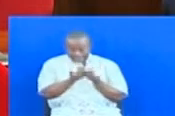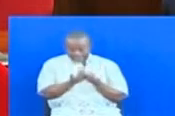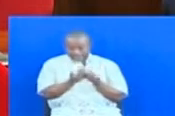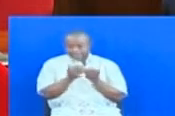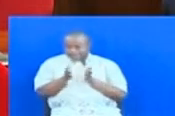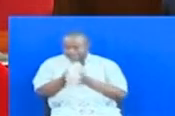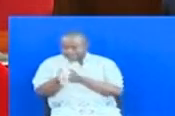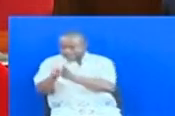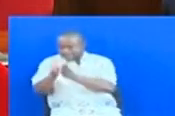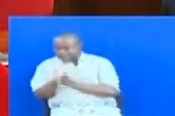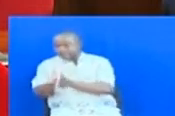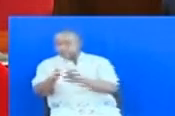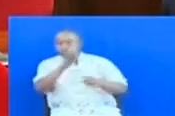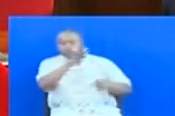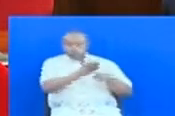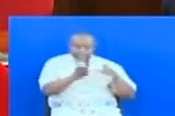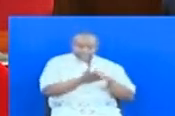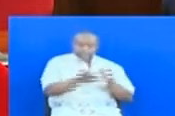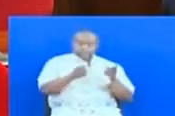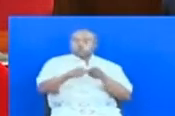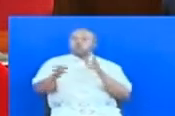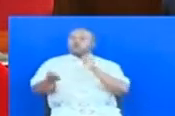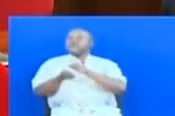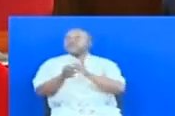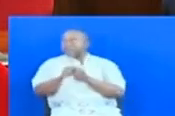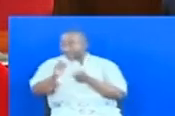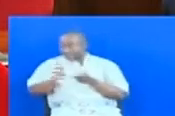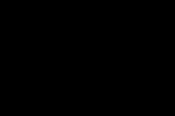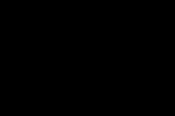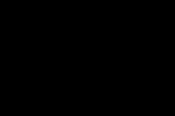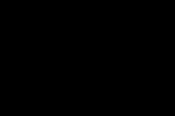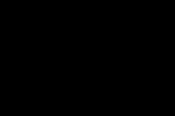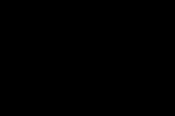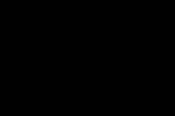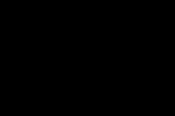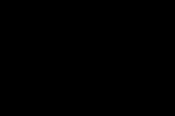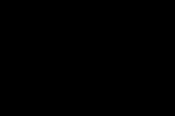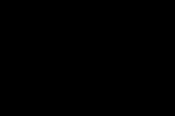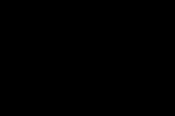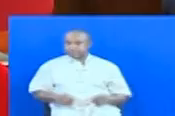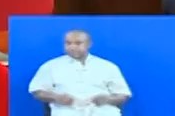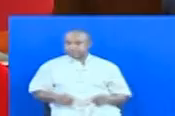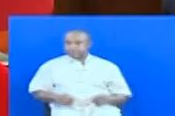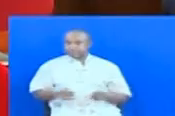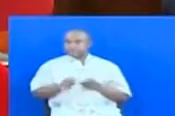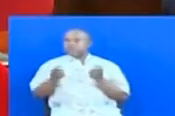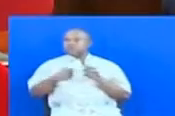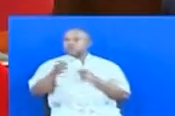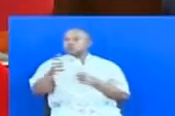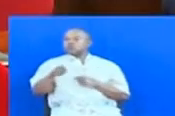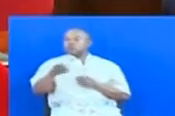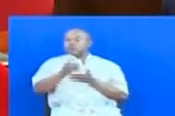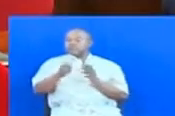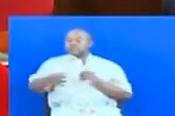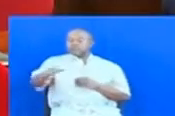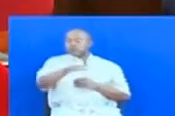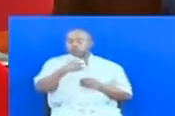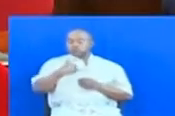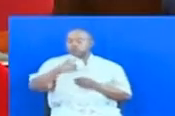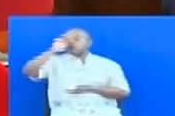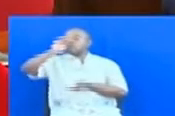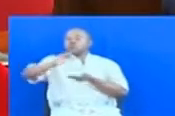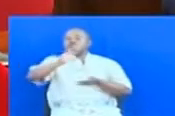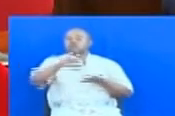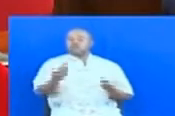ni kubwa sana kwenye vifaa hivyo vya ujenzi. Lakini pia tukiri kuna sehemu kuna mapungufu ambayo kama